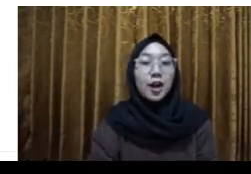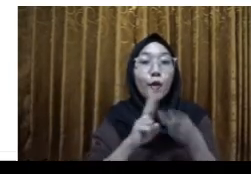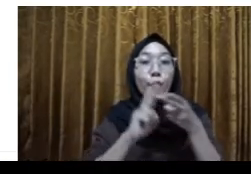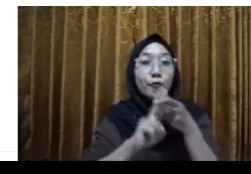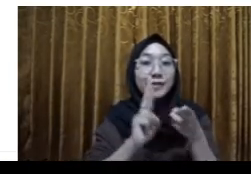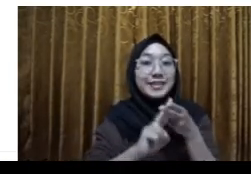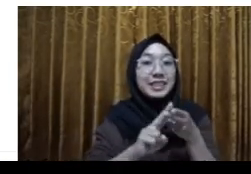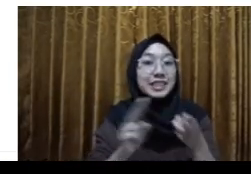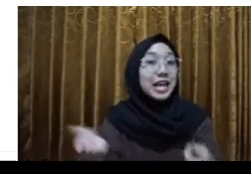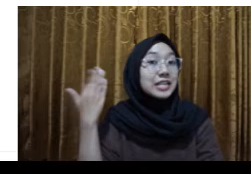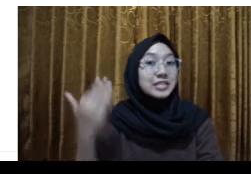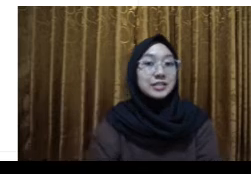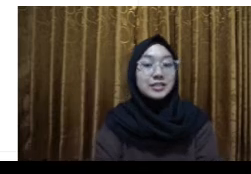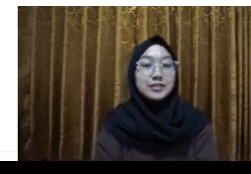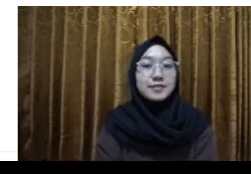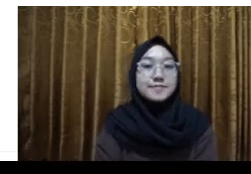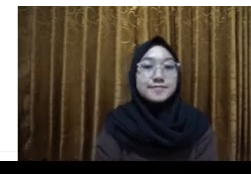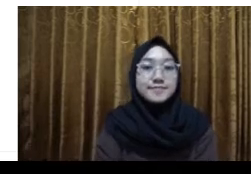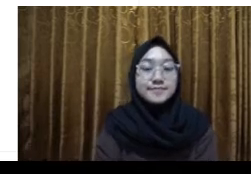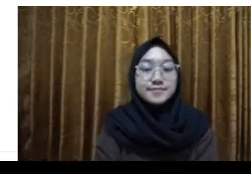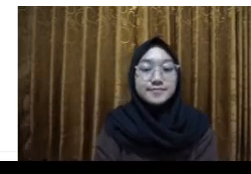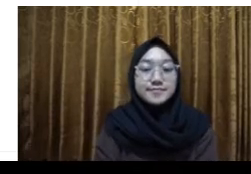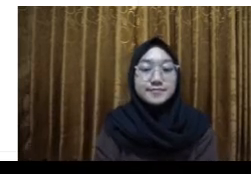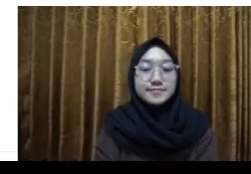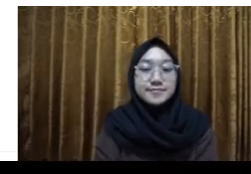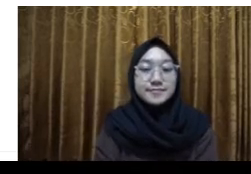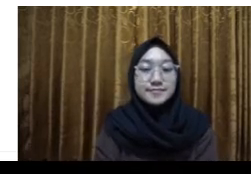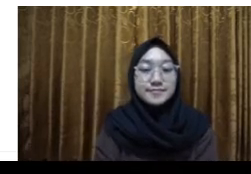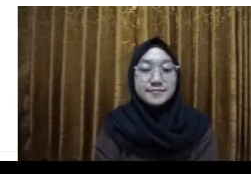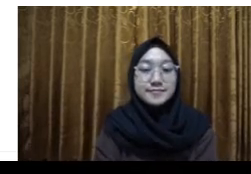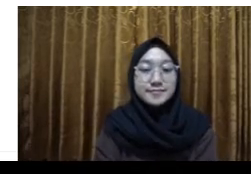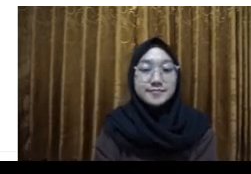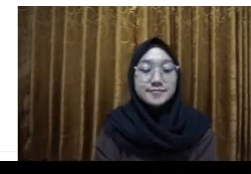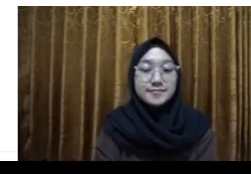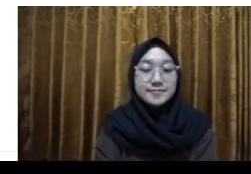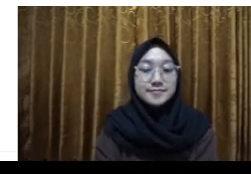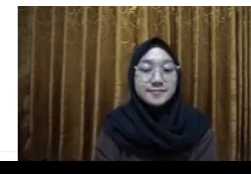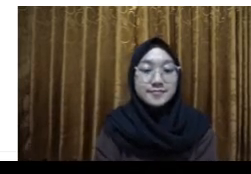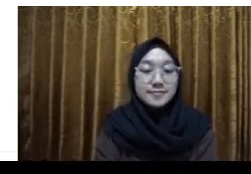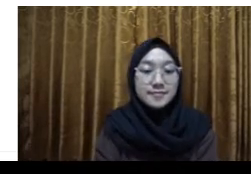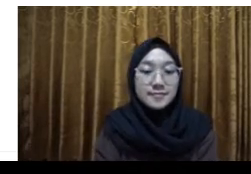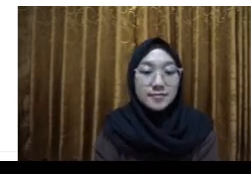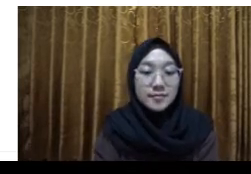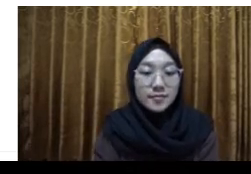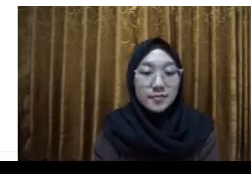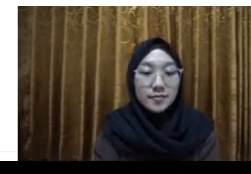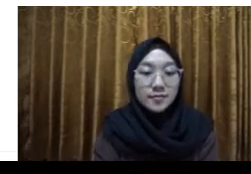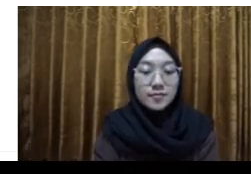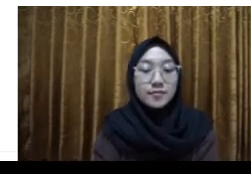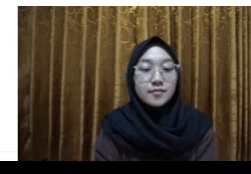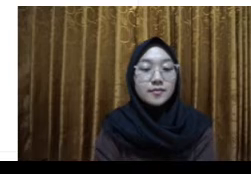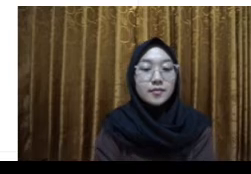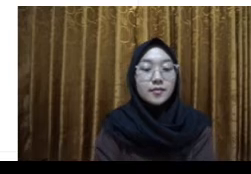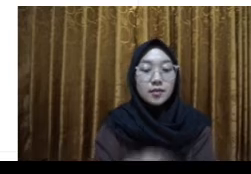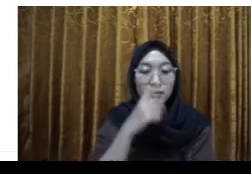Amglib. Form Pen. HCN. Pemerinto Provinsi Bali. Docs 10 of 10. Nah, ini hasilnya. Pemerinto Provinsi Bali. Docs